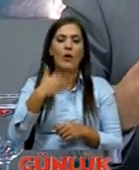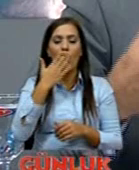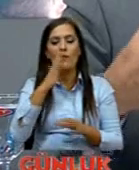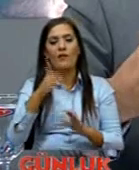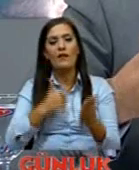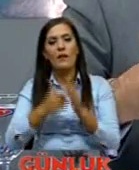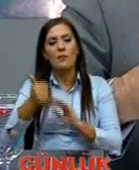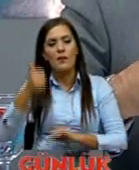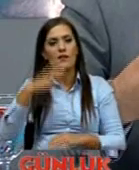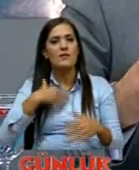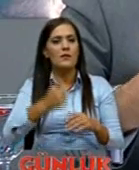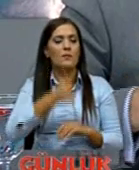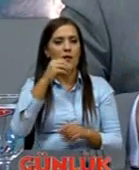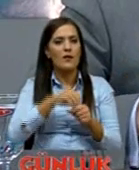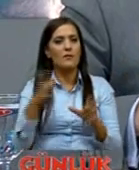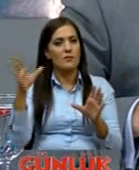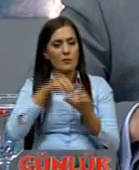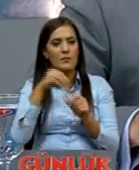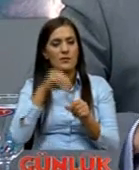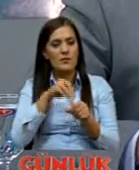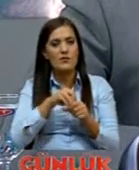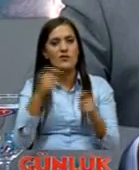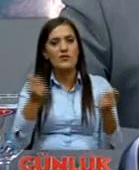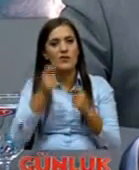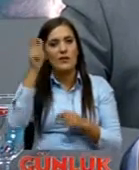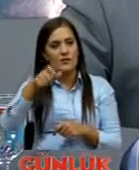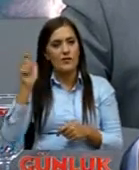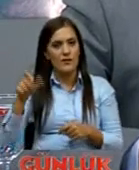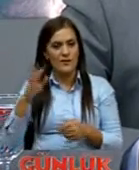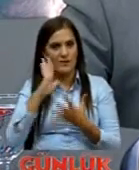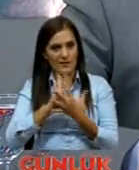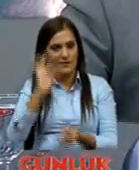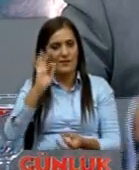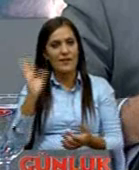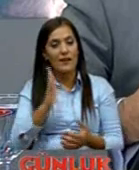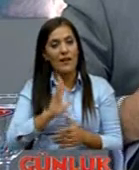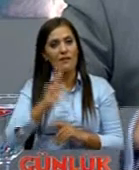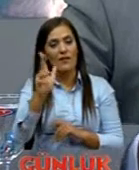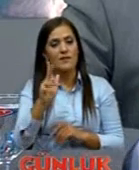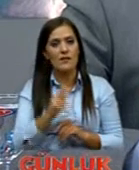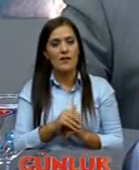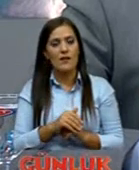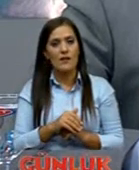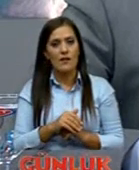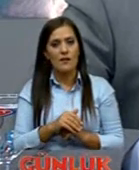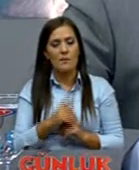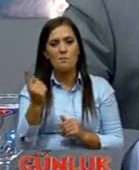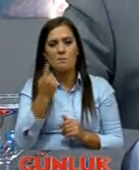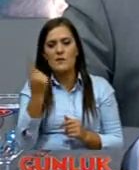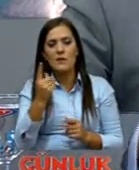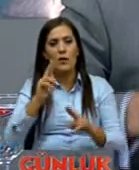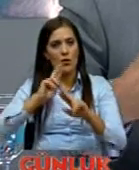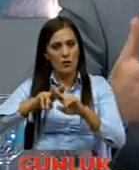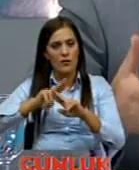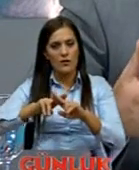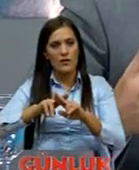Tarım Bakanlığımızın, Sağlık Bakanlığımızın bünyesinde çalışanlarımıza daha fazla, hı hı, bir şeyler